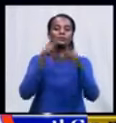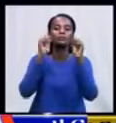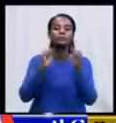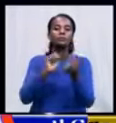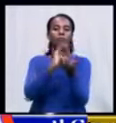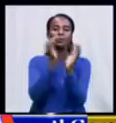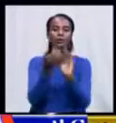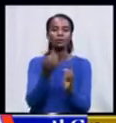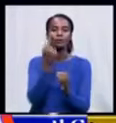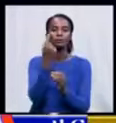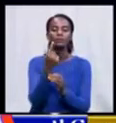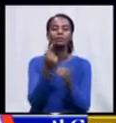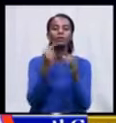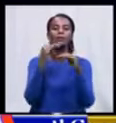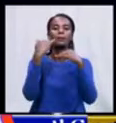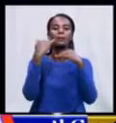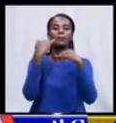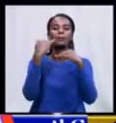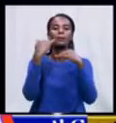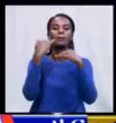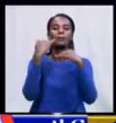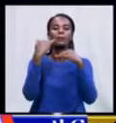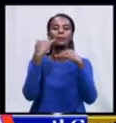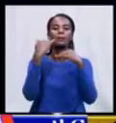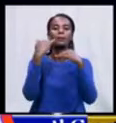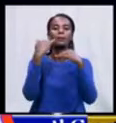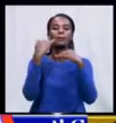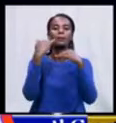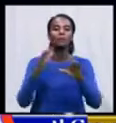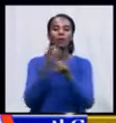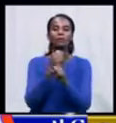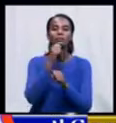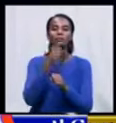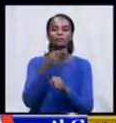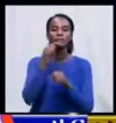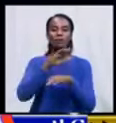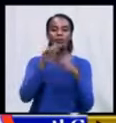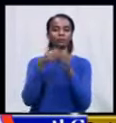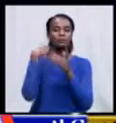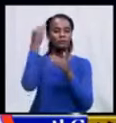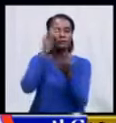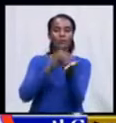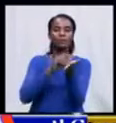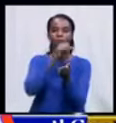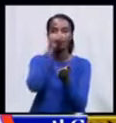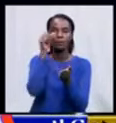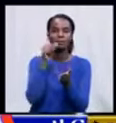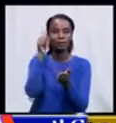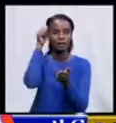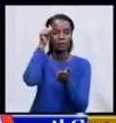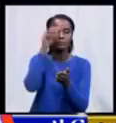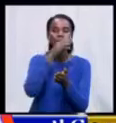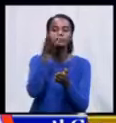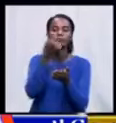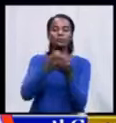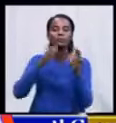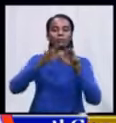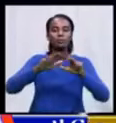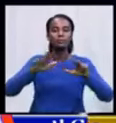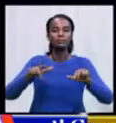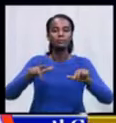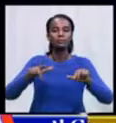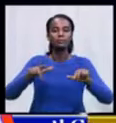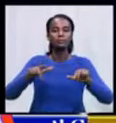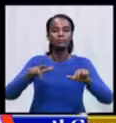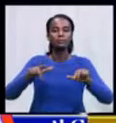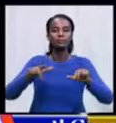አንዱ ተመጣጣኝ የሆነ የህብረተሰብ ጤና እርምጃ አለመውሰድ ነው ያሉት ጠቅላይ ሚኒስትር ዶክተር አብይ አህመድ ለኢኮኖሚው መረጋጋት ሲባልም በህክምናው ዘርፍ